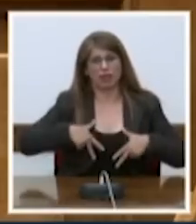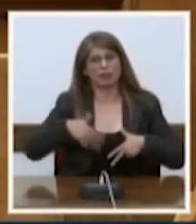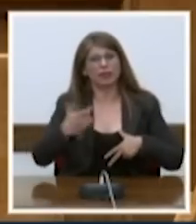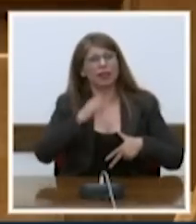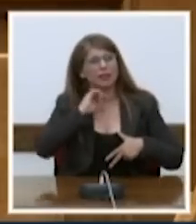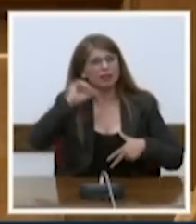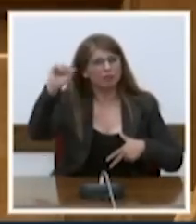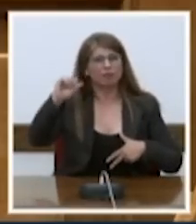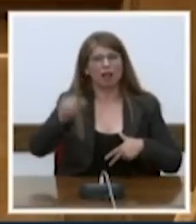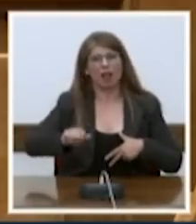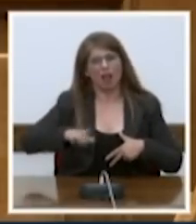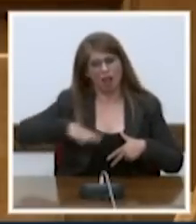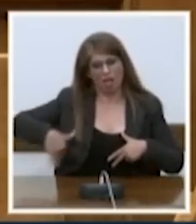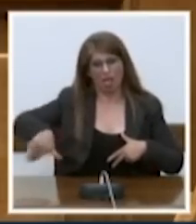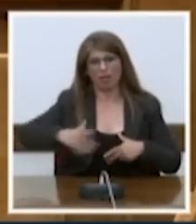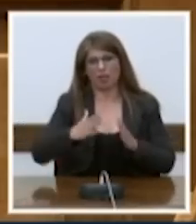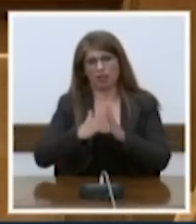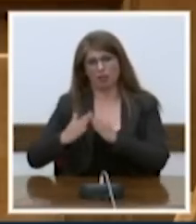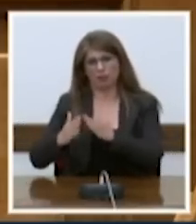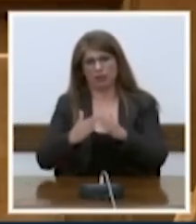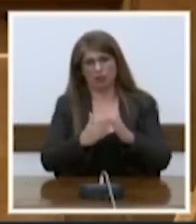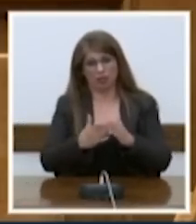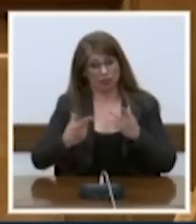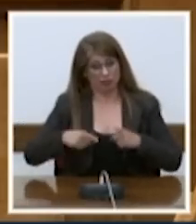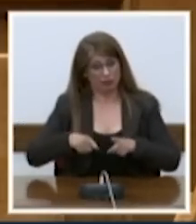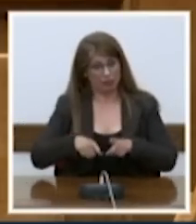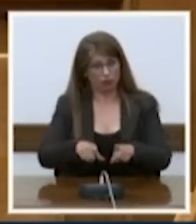χρεωμένα λαϊκά νοικοκυριά. Την